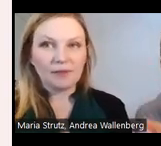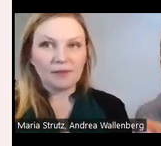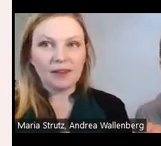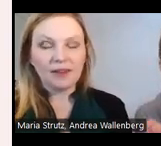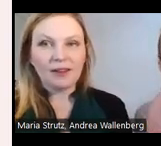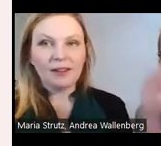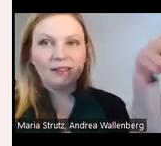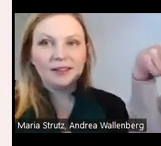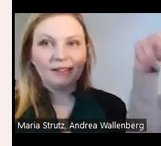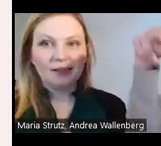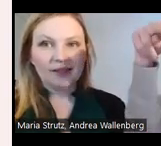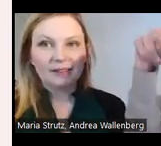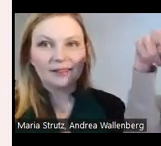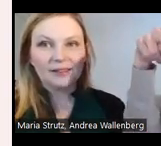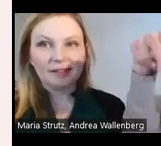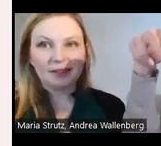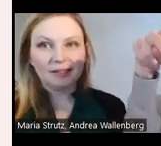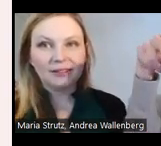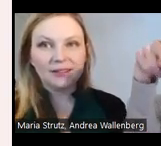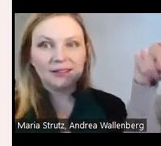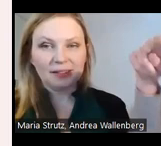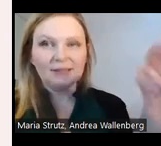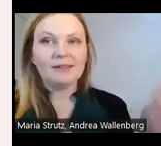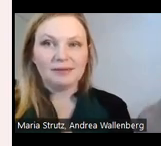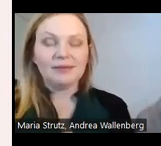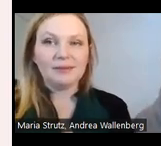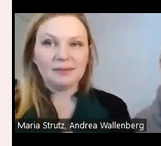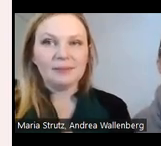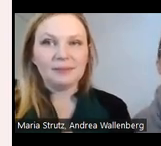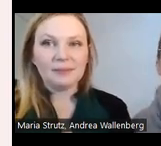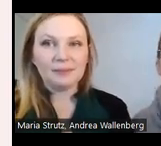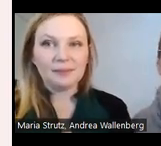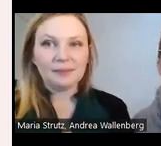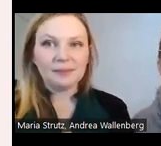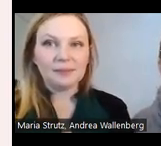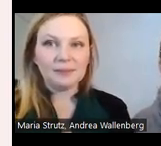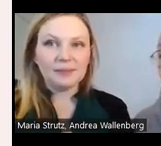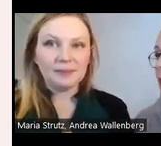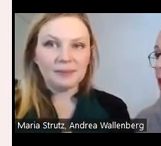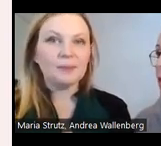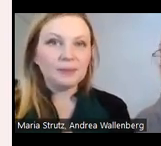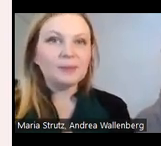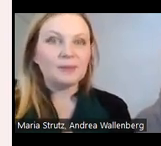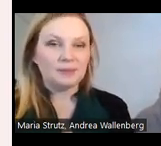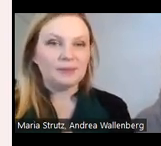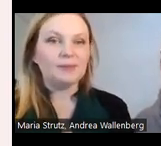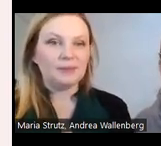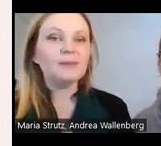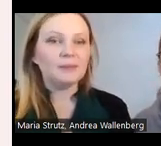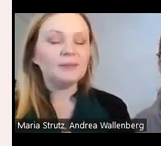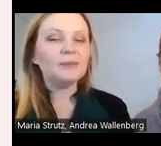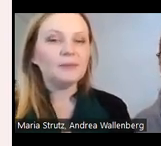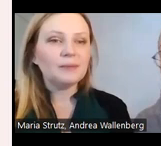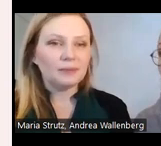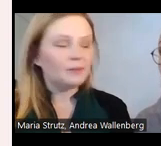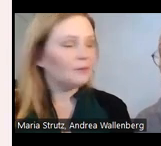föremålet vi pratar om eller aktiviteten, gunga som vi pratar om. Så att vi kan hjälpa barn. Det blir ju